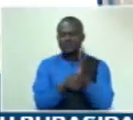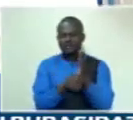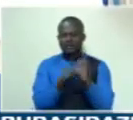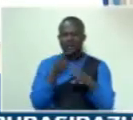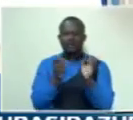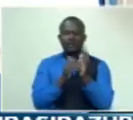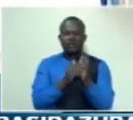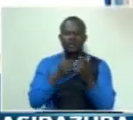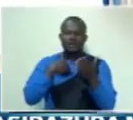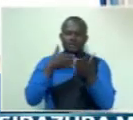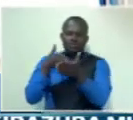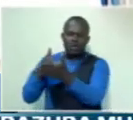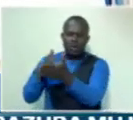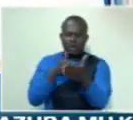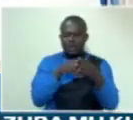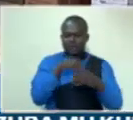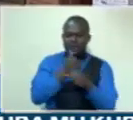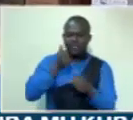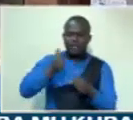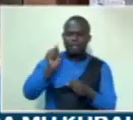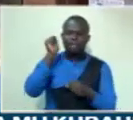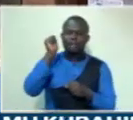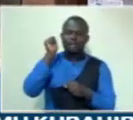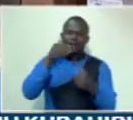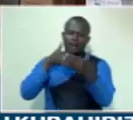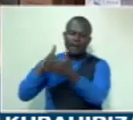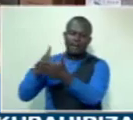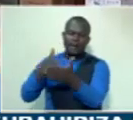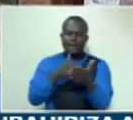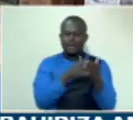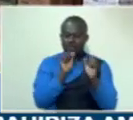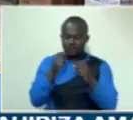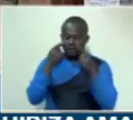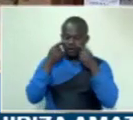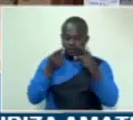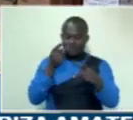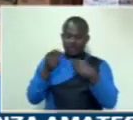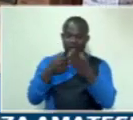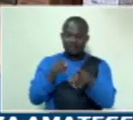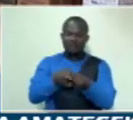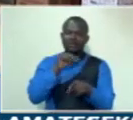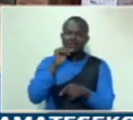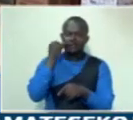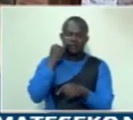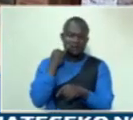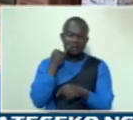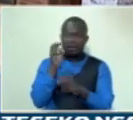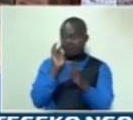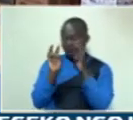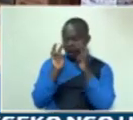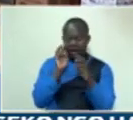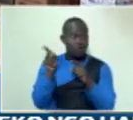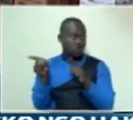gusa ntibabura guhura n'imbogamizi mu kazi kabo imbogamizi zimwe na zimwe zishobora kuboneka ariko nazo zidakomeye cyane niba ngo usanga bagikora ku jisho